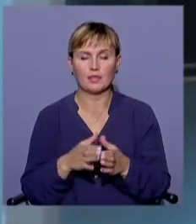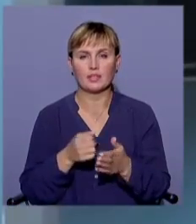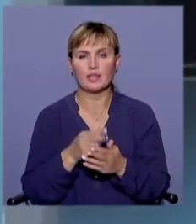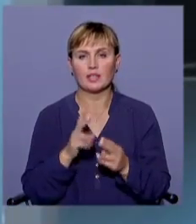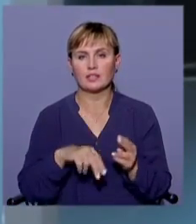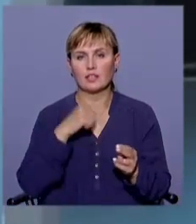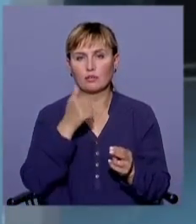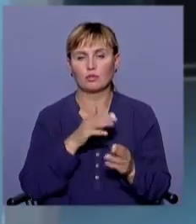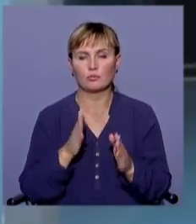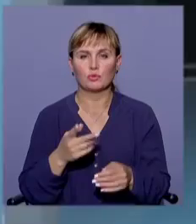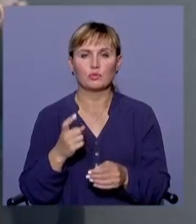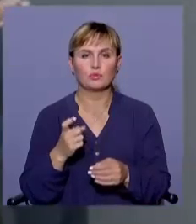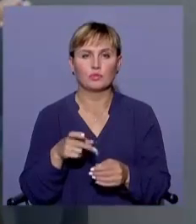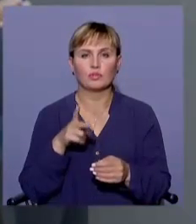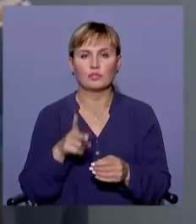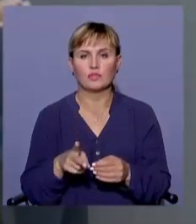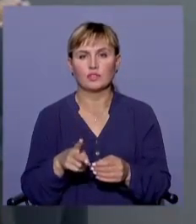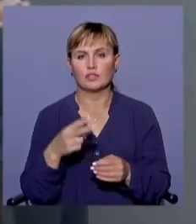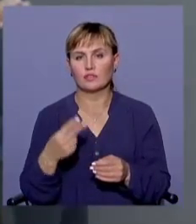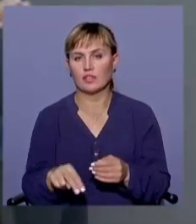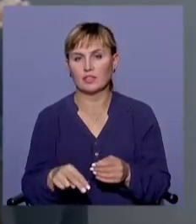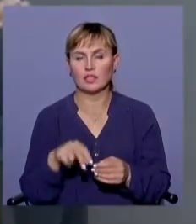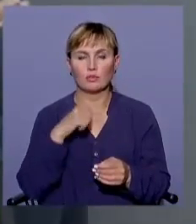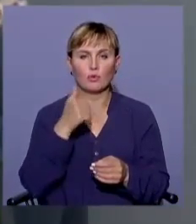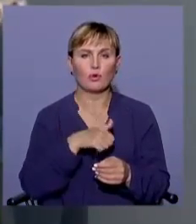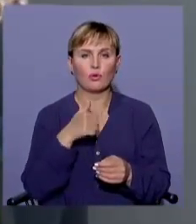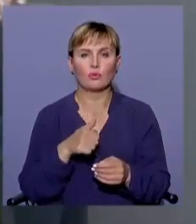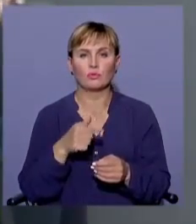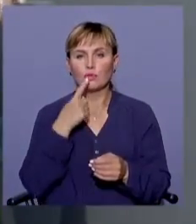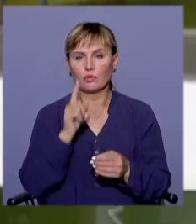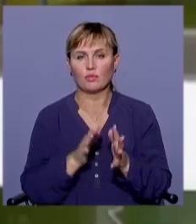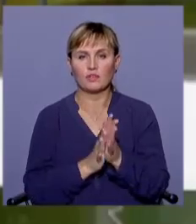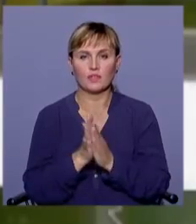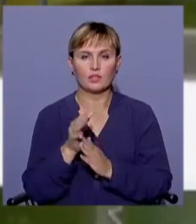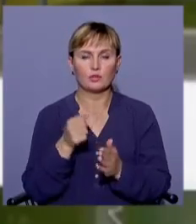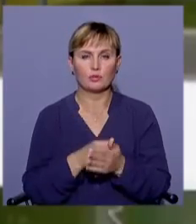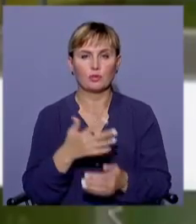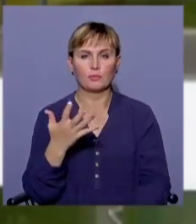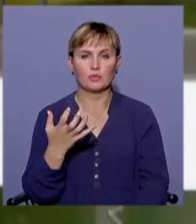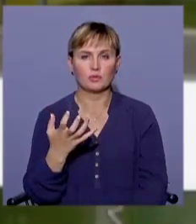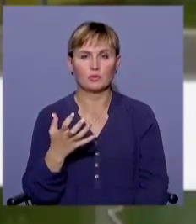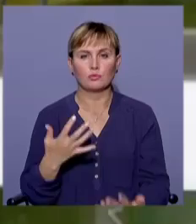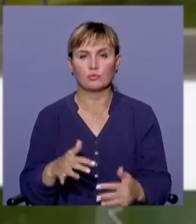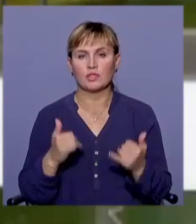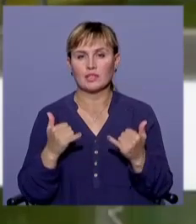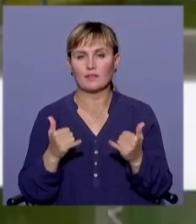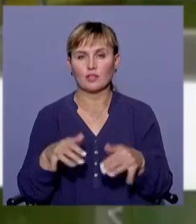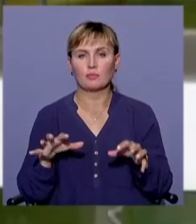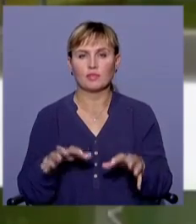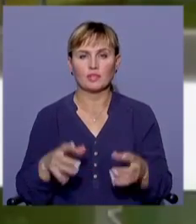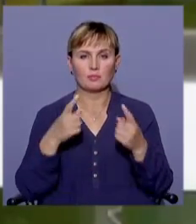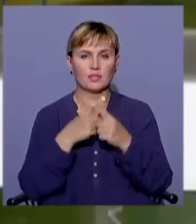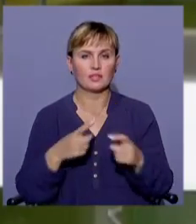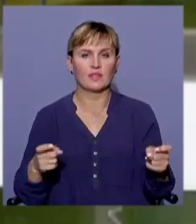конца года их будет 100. К 2020 году цифра вырастет до 500. Уже сегодня президент